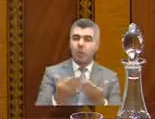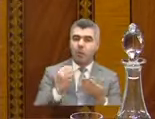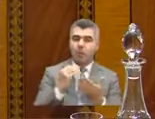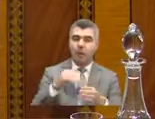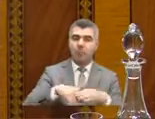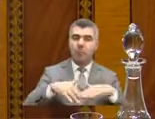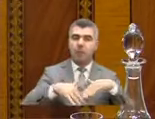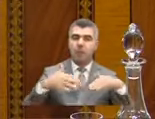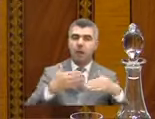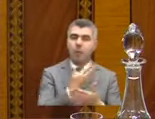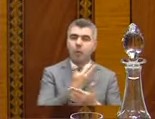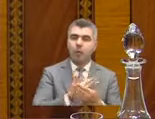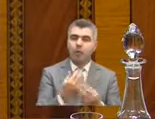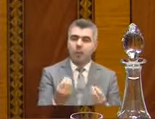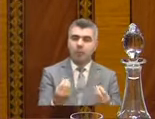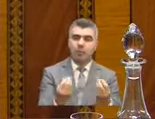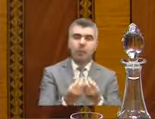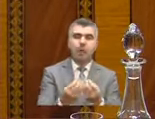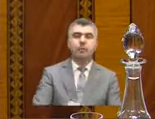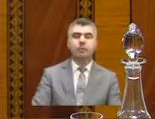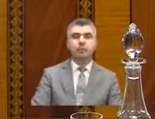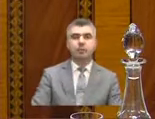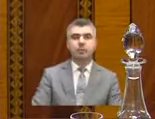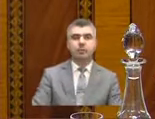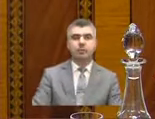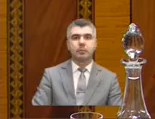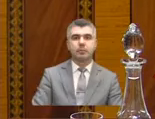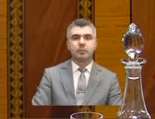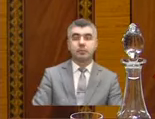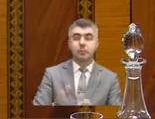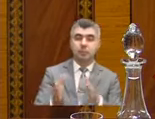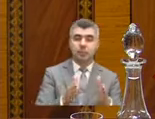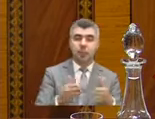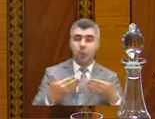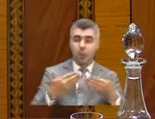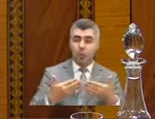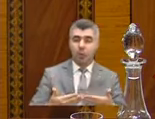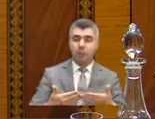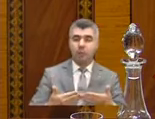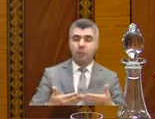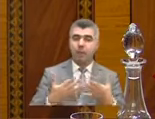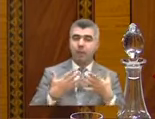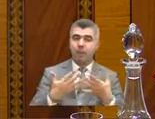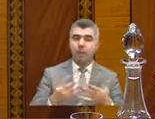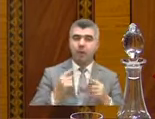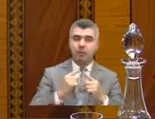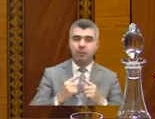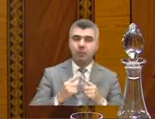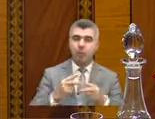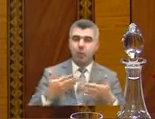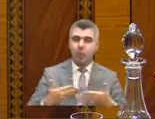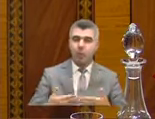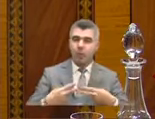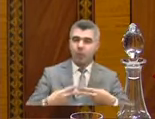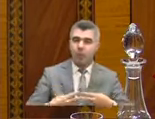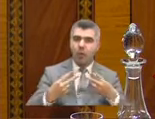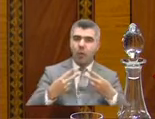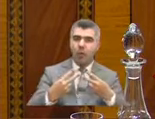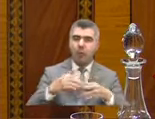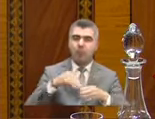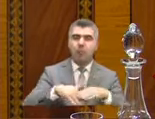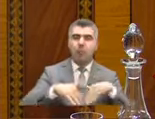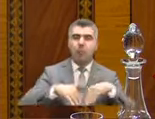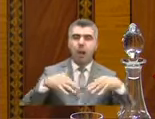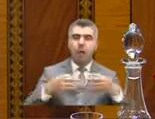النواب والمستشارون المحترمون. يسعدني أن أتقدم أمام مجلسيكم الموقرين